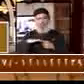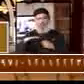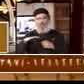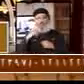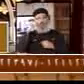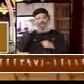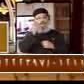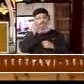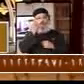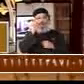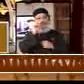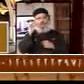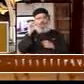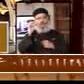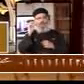يقول فكرة،